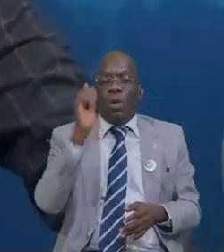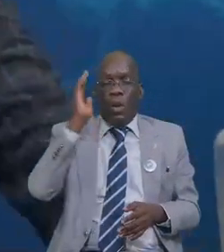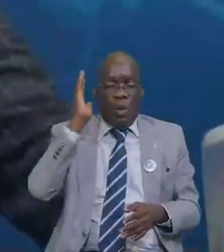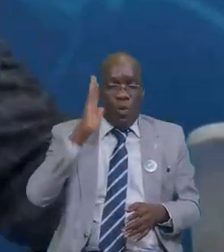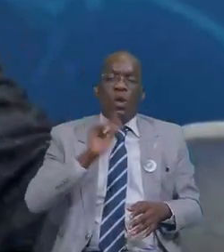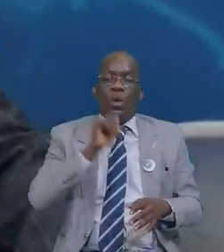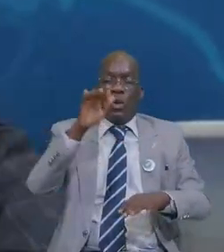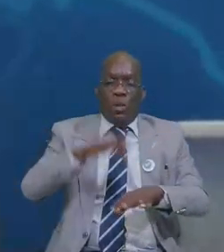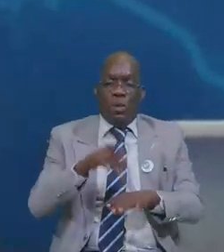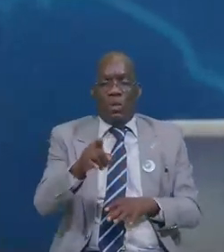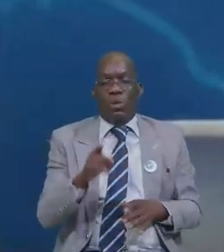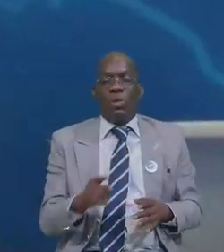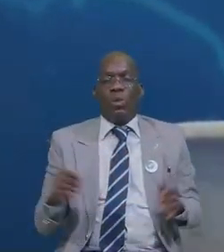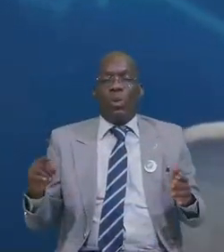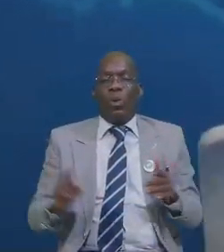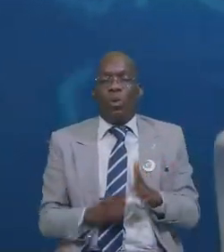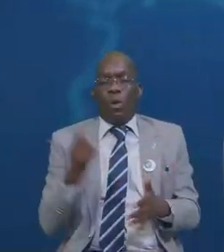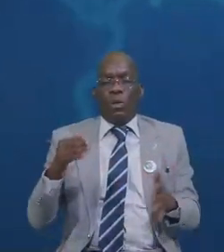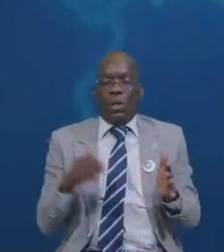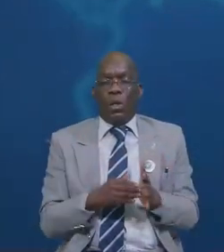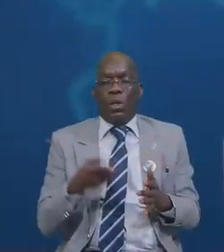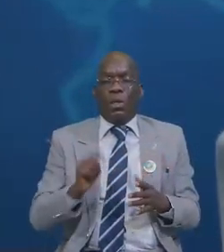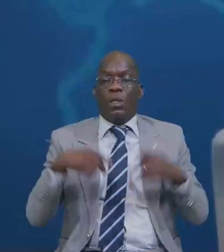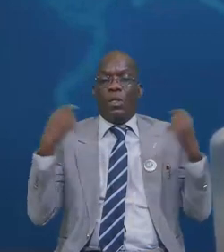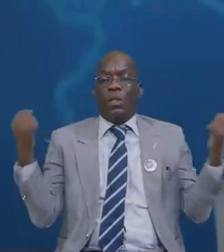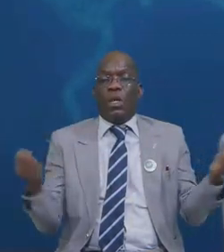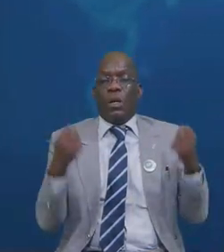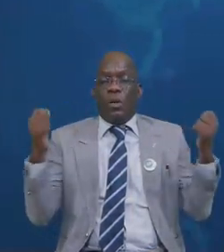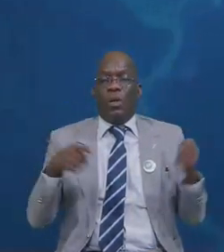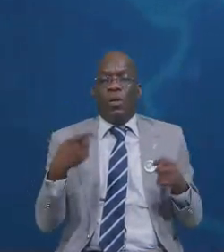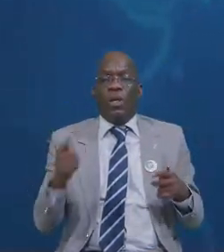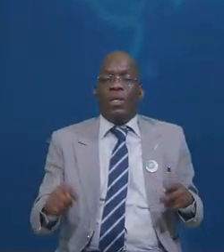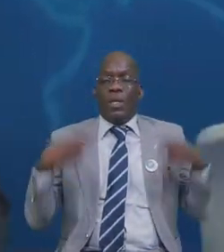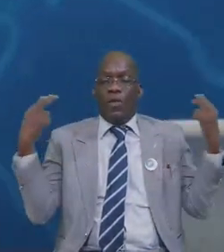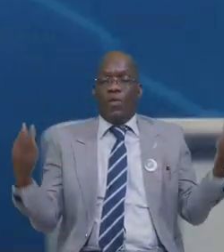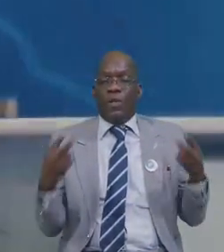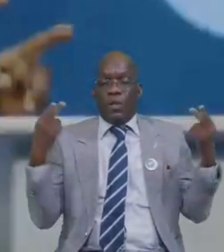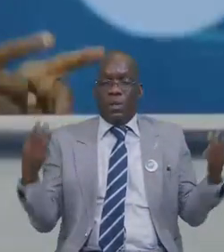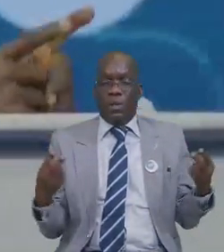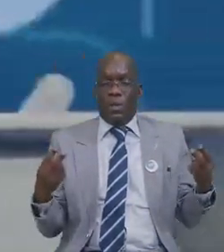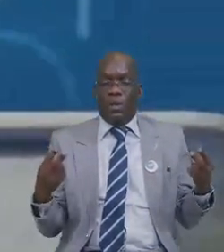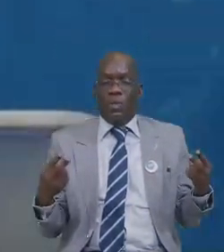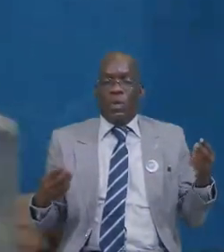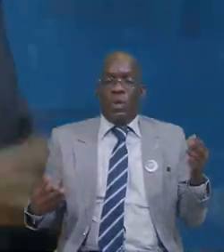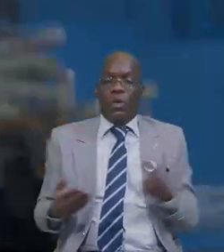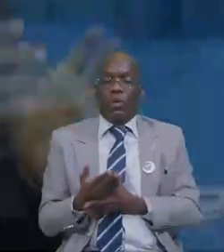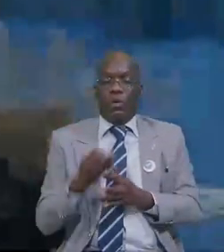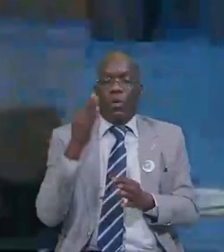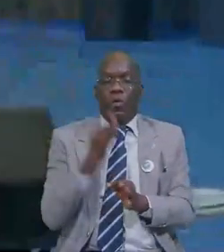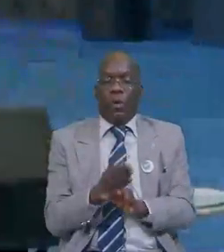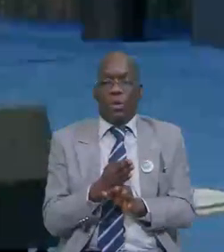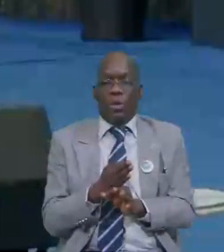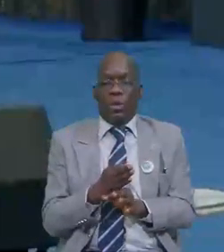ne te touche pas. Une fois encore, le triomphe et la victoire de la